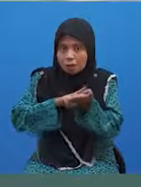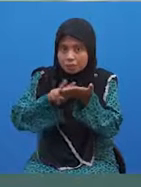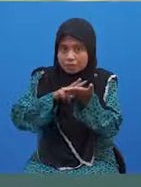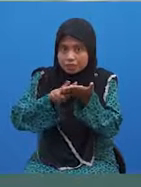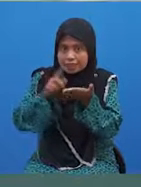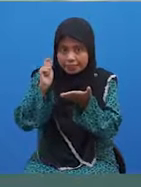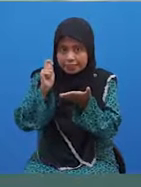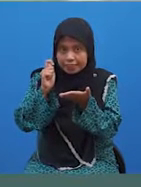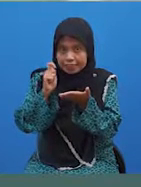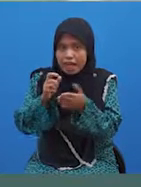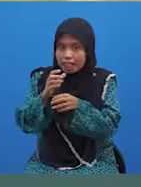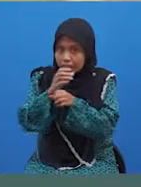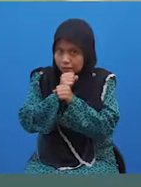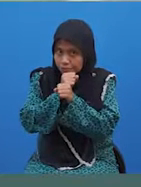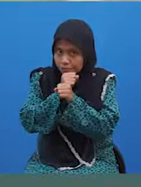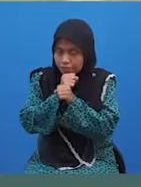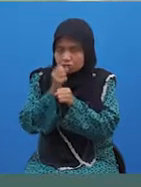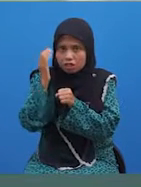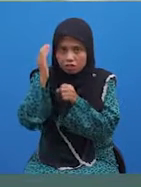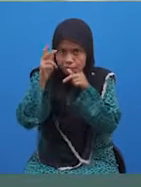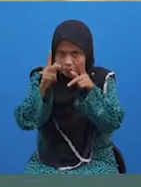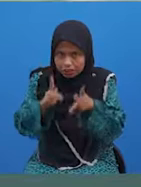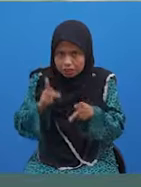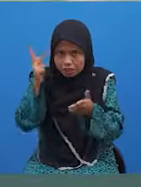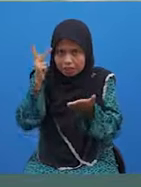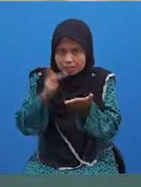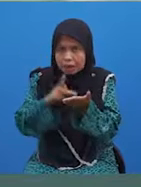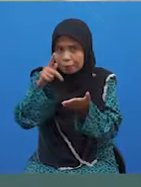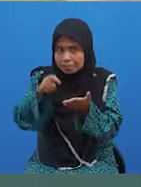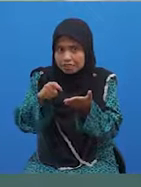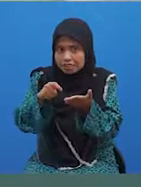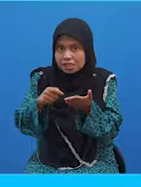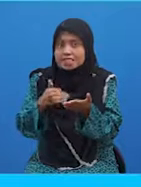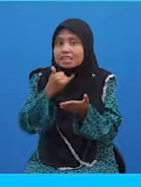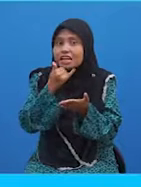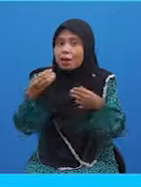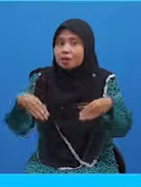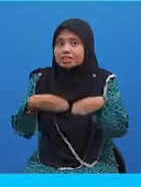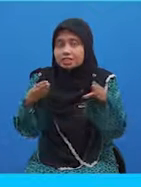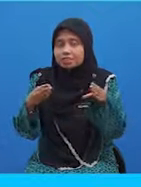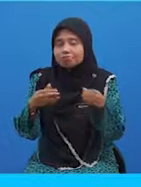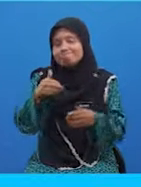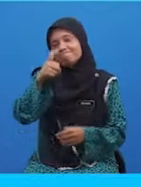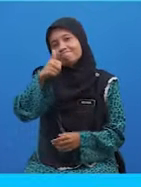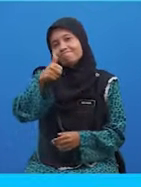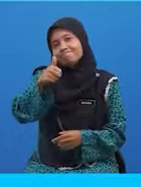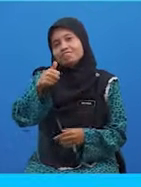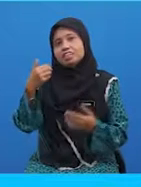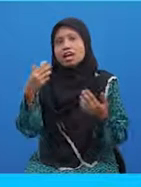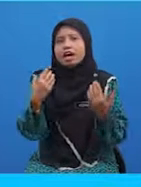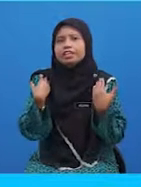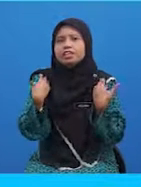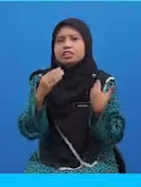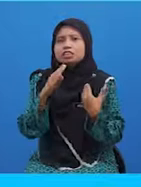kata-kata ini tadi, dapatkah pelajar kenal pasti beberapa kesalahan bahasanya? Bagus, terdapat